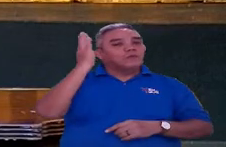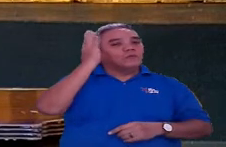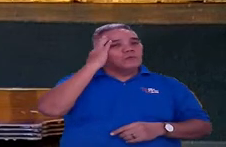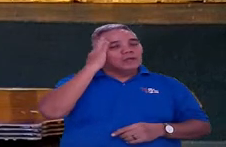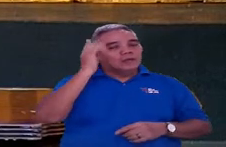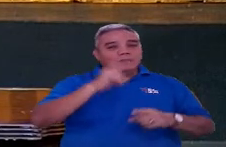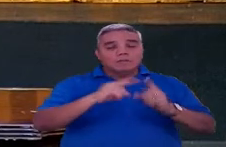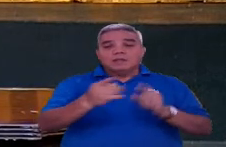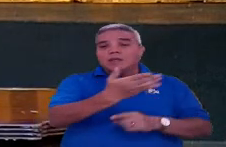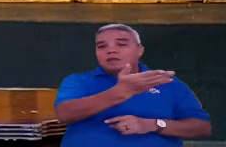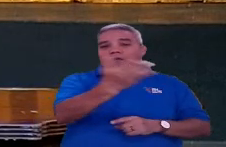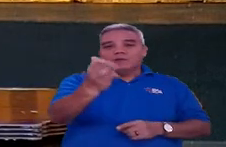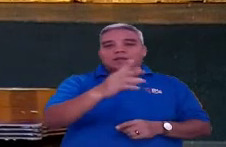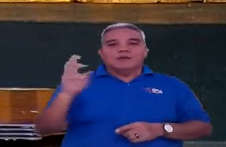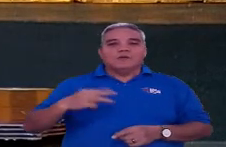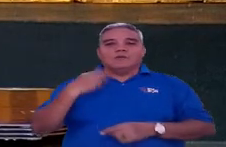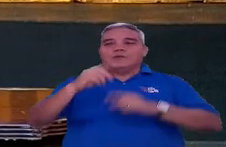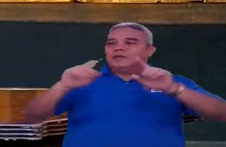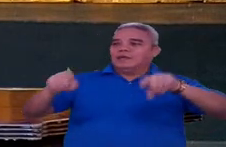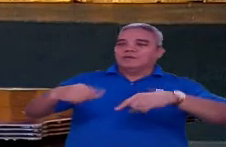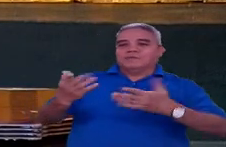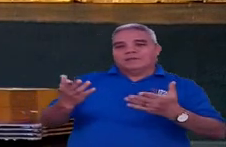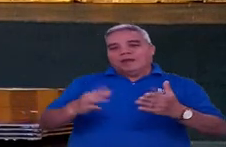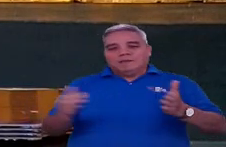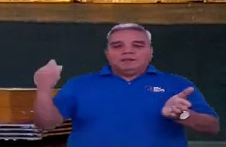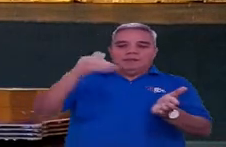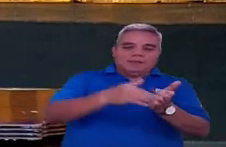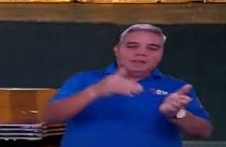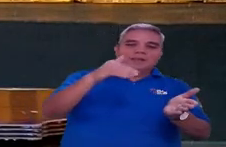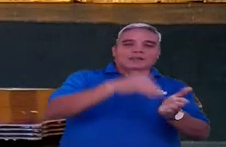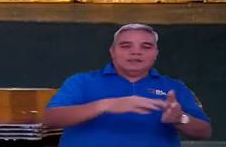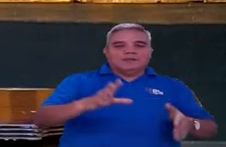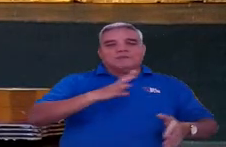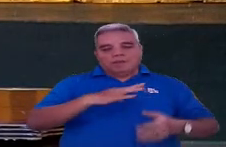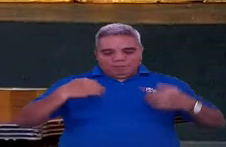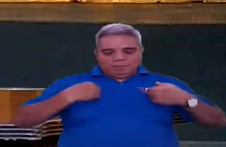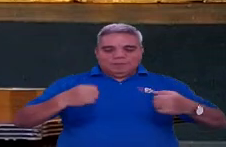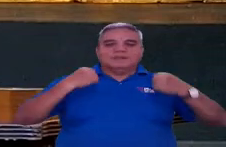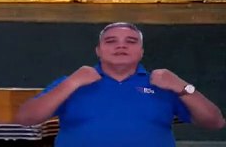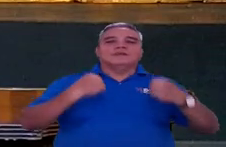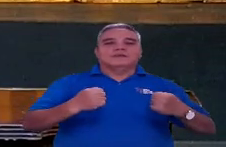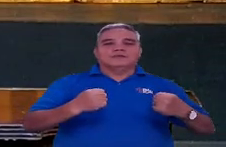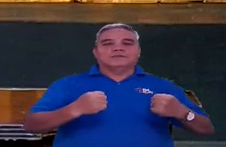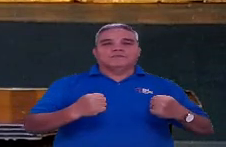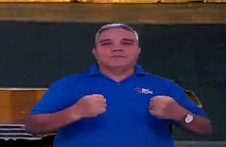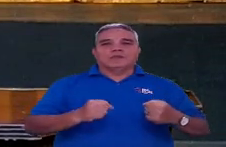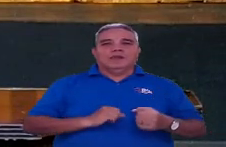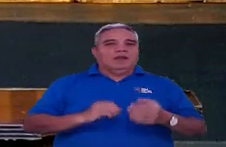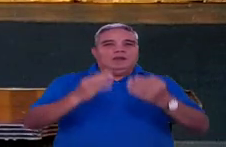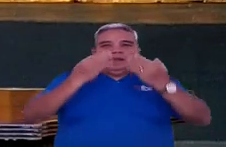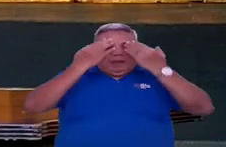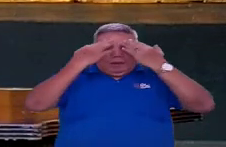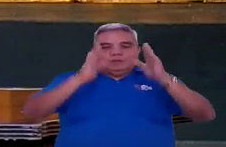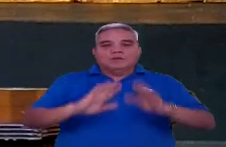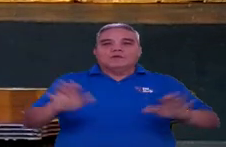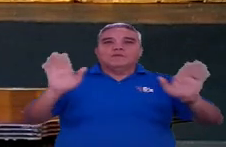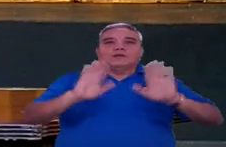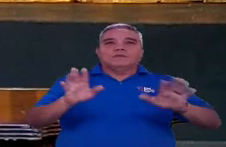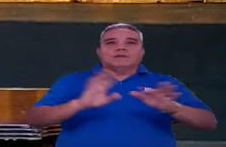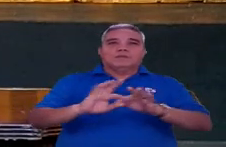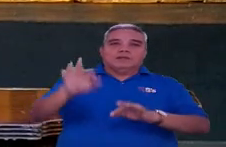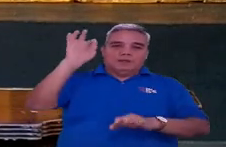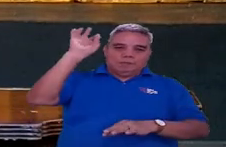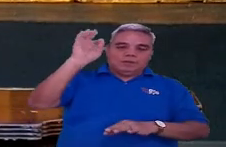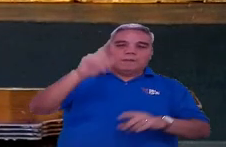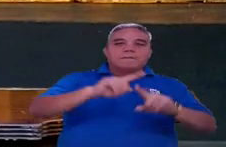ginervyos, kay para makapauli-ulian ba? Kay mo man na ang kwan, that is the secret, I do not know, that's the wonder of being a